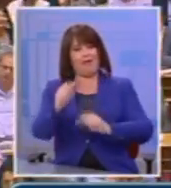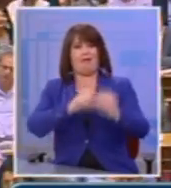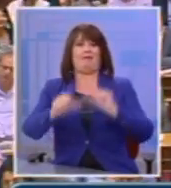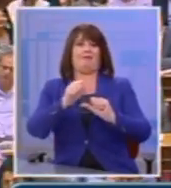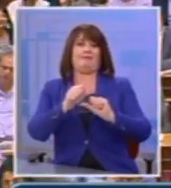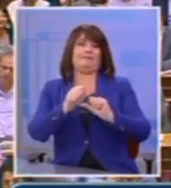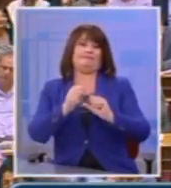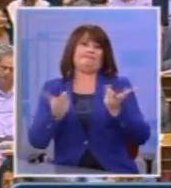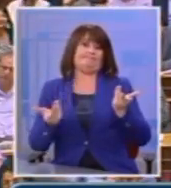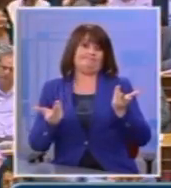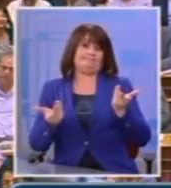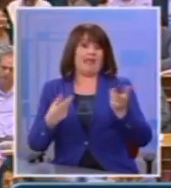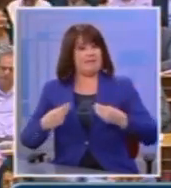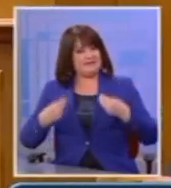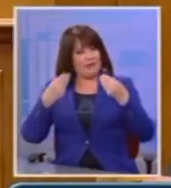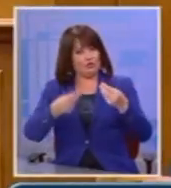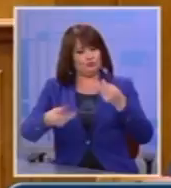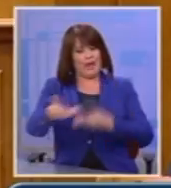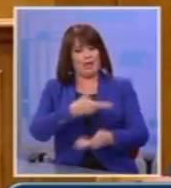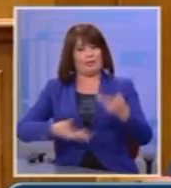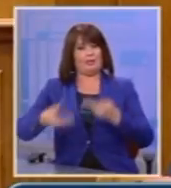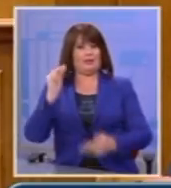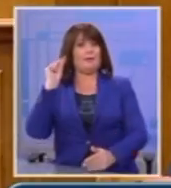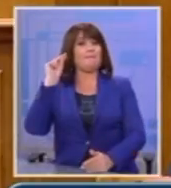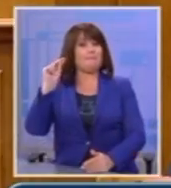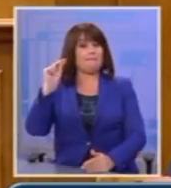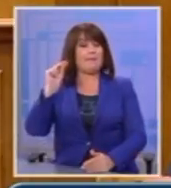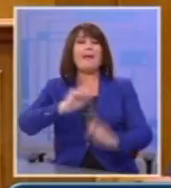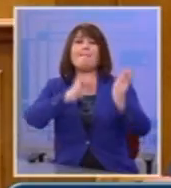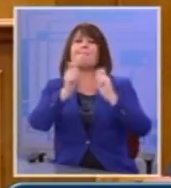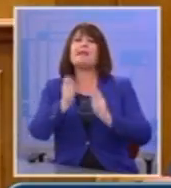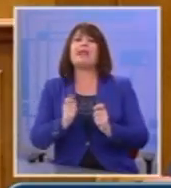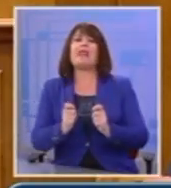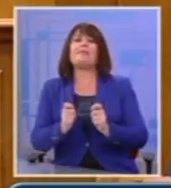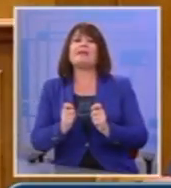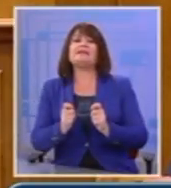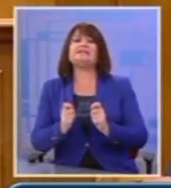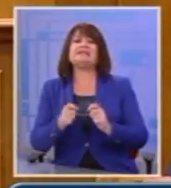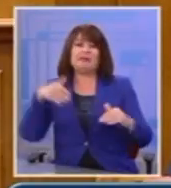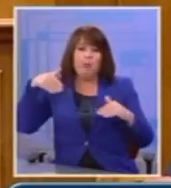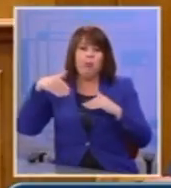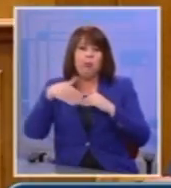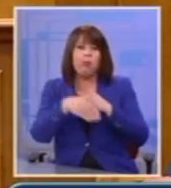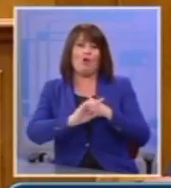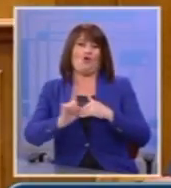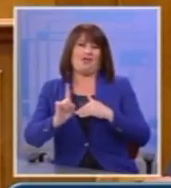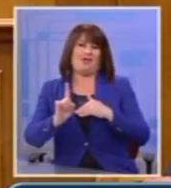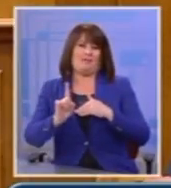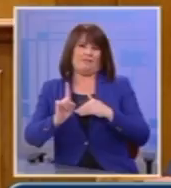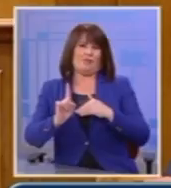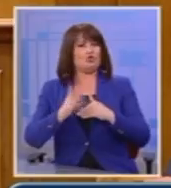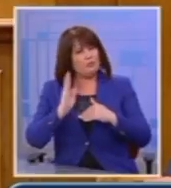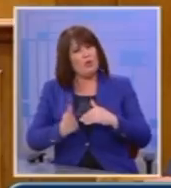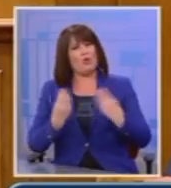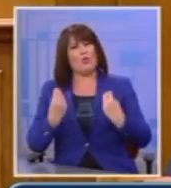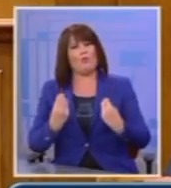Και ως αντάλλαγμα τη δέσμευσή μας σε μεταρρυθμίσεις με το λιγότερο δυνατό υφεσιακό κόστος και